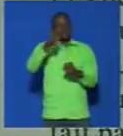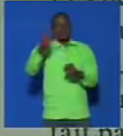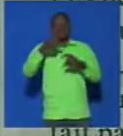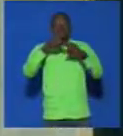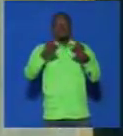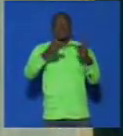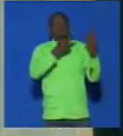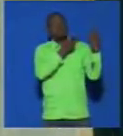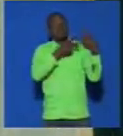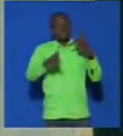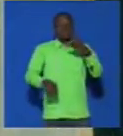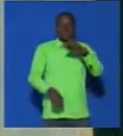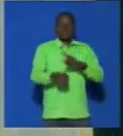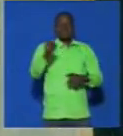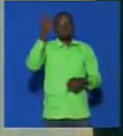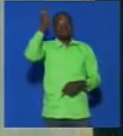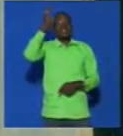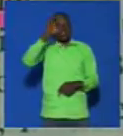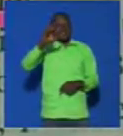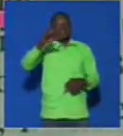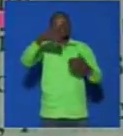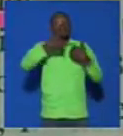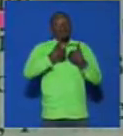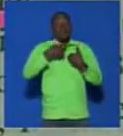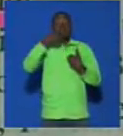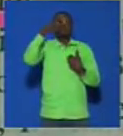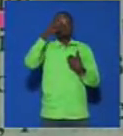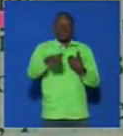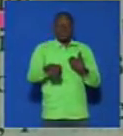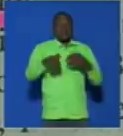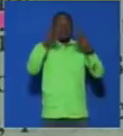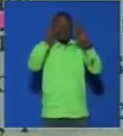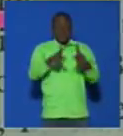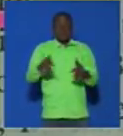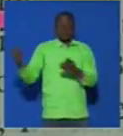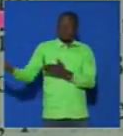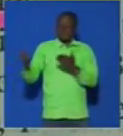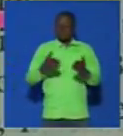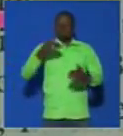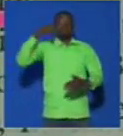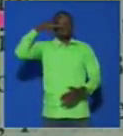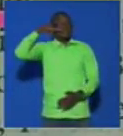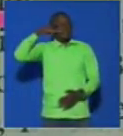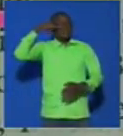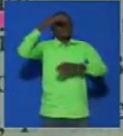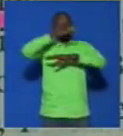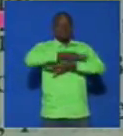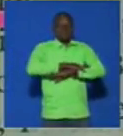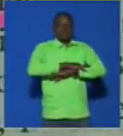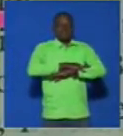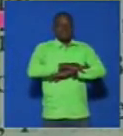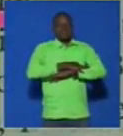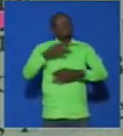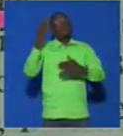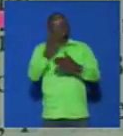pas pendant le match car paulo duarte dit avoir exigé que personne apporte son téléphone sur le banc on va attaquer la